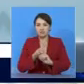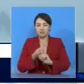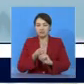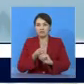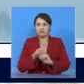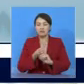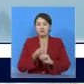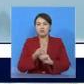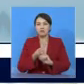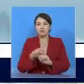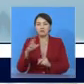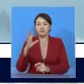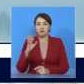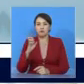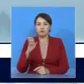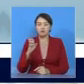порядка